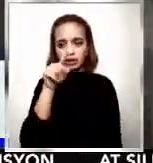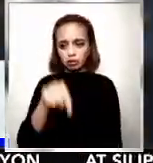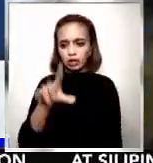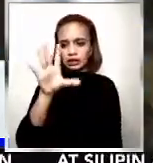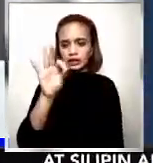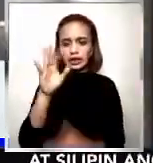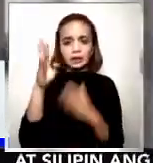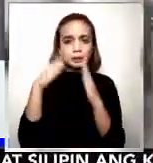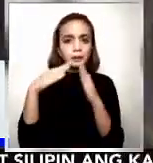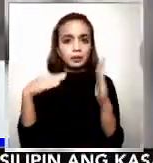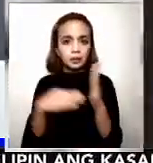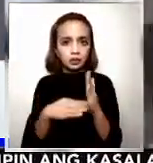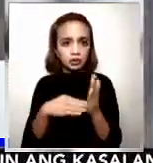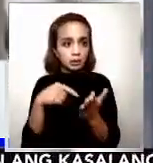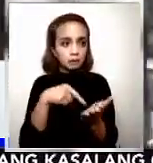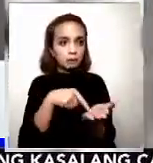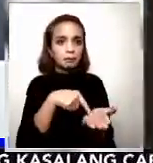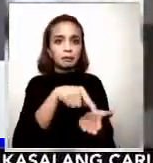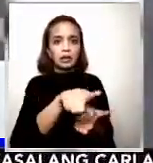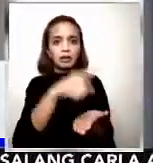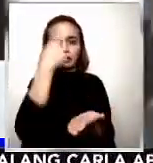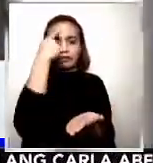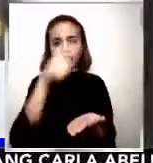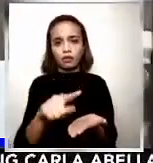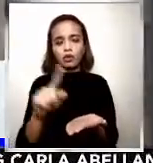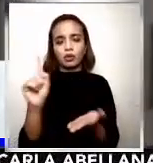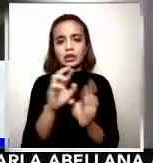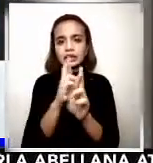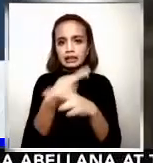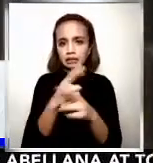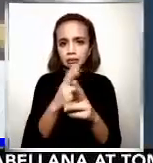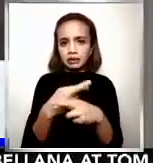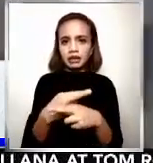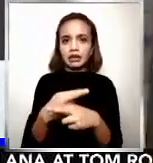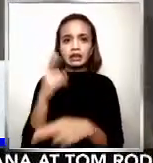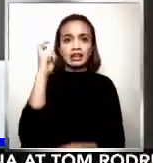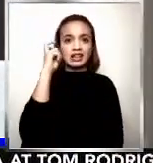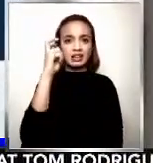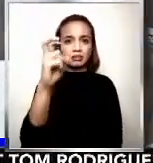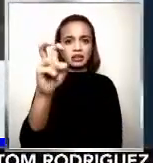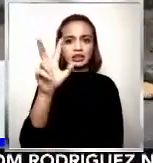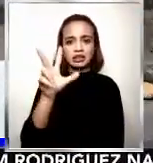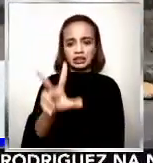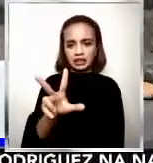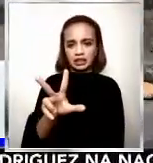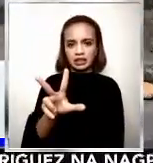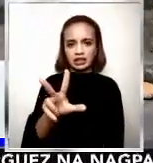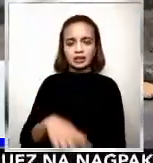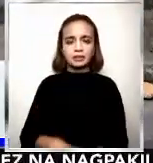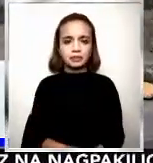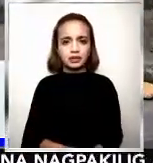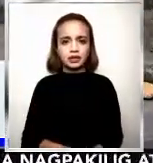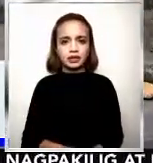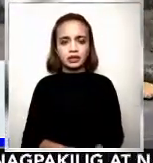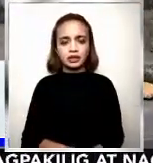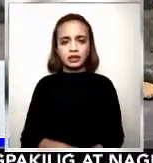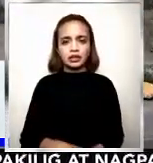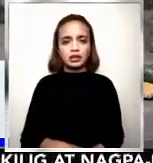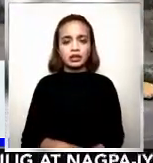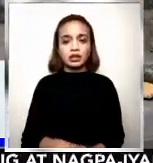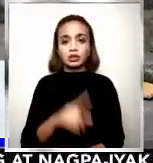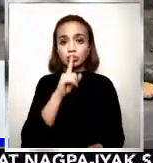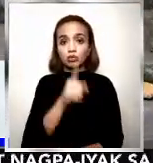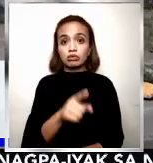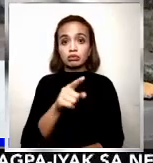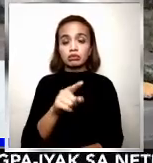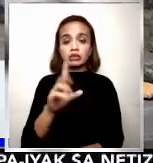bayad sa maintenance project sa MRT3 ng Busan Universal Rail Incorporated o BURI. Kinansela ng